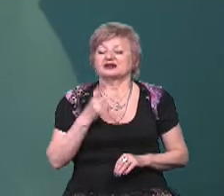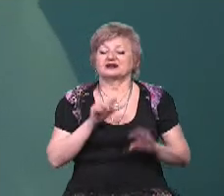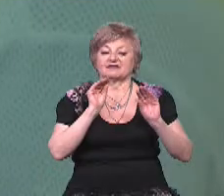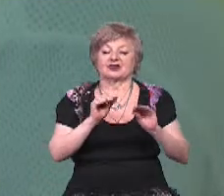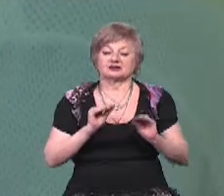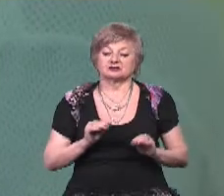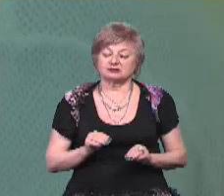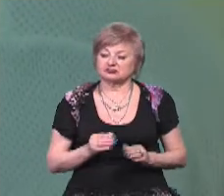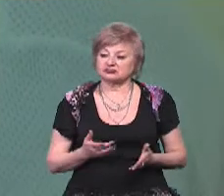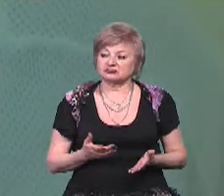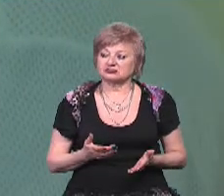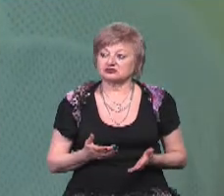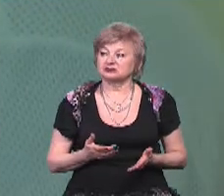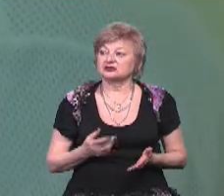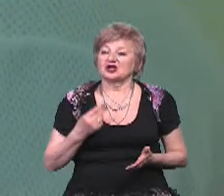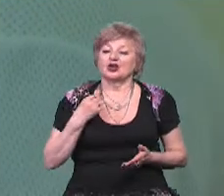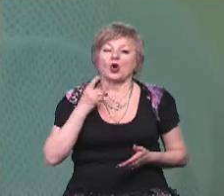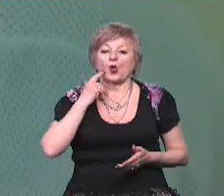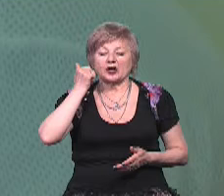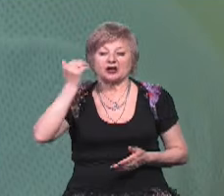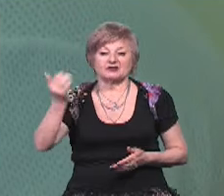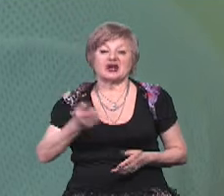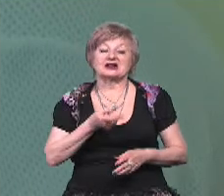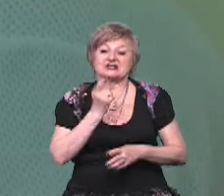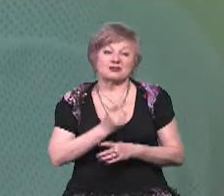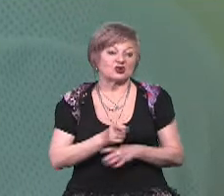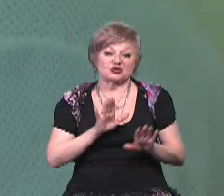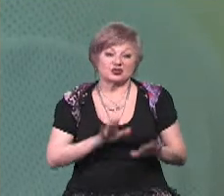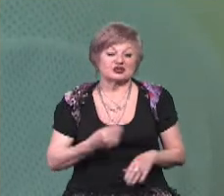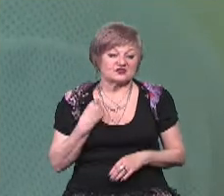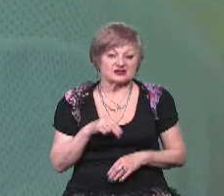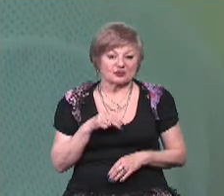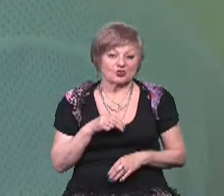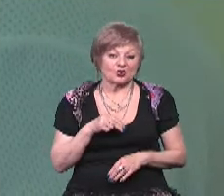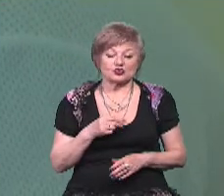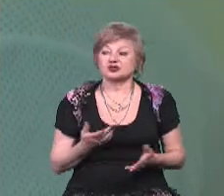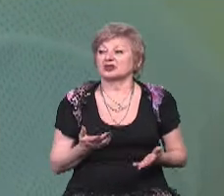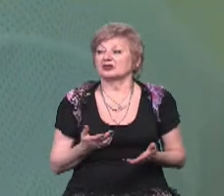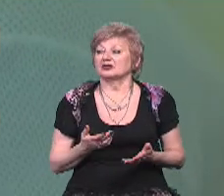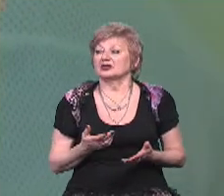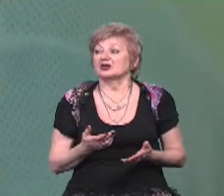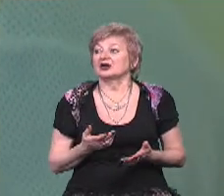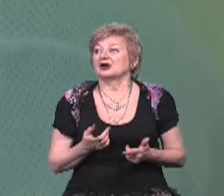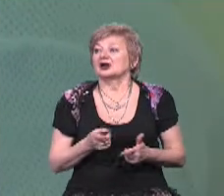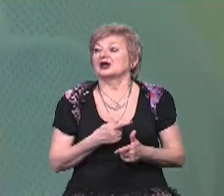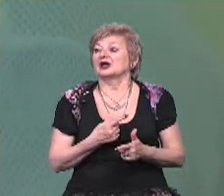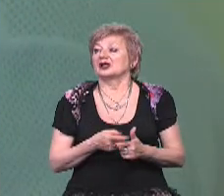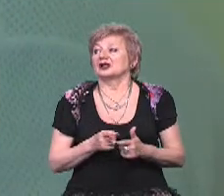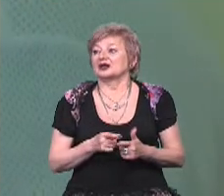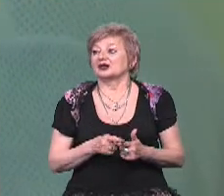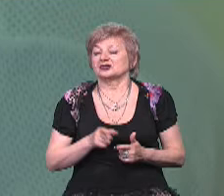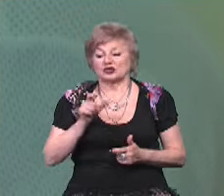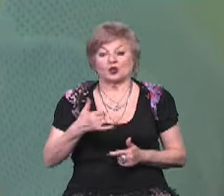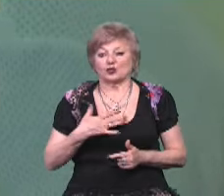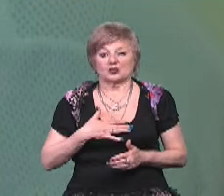місті Львів. Протоколи за куріння в заборонених місцях нас має право складати поліція або уповноважені на те особи. В